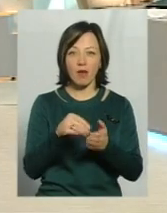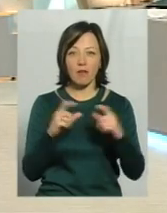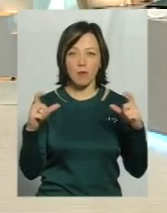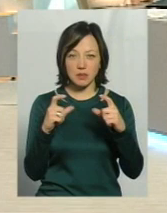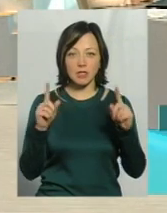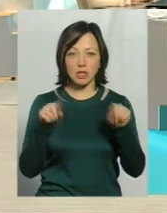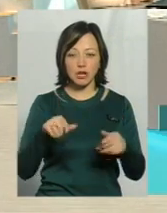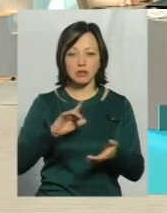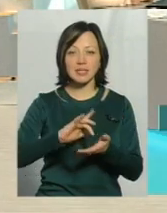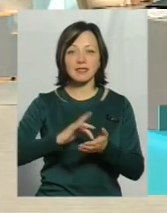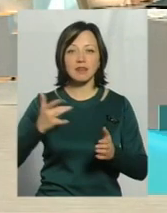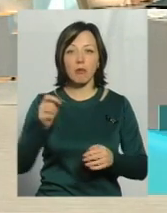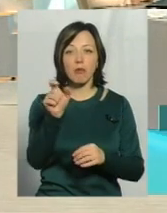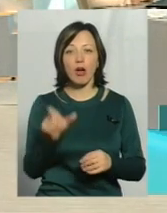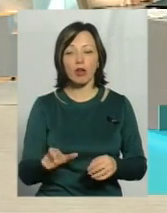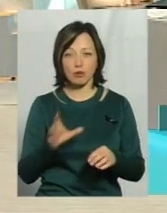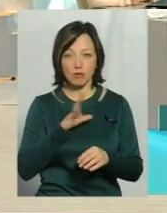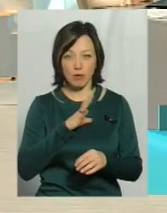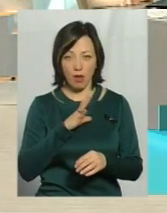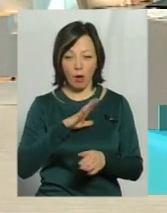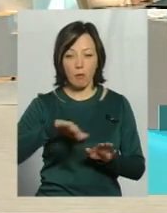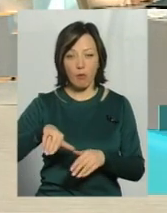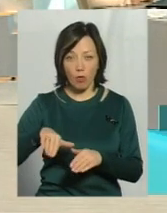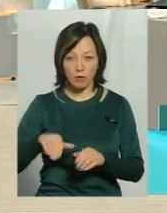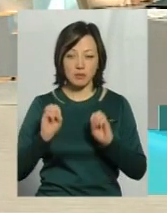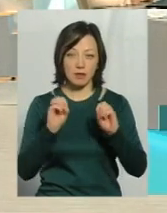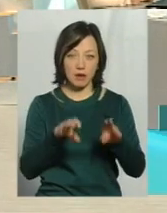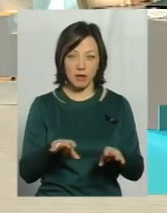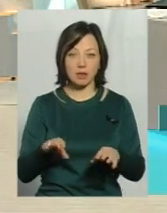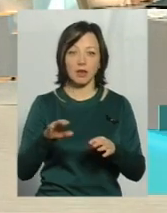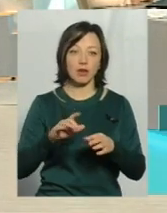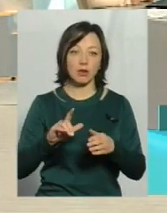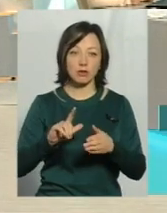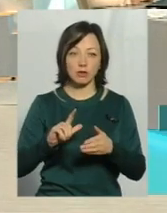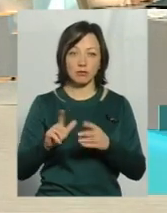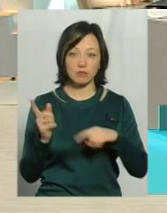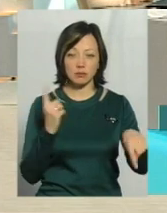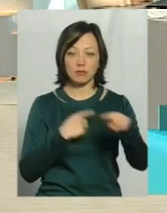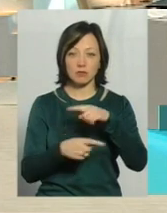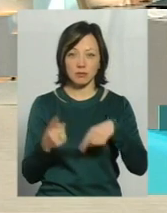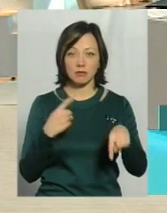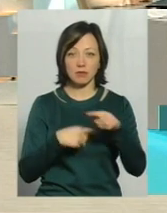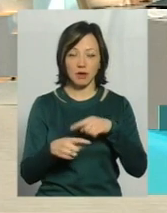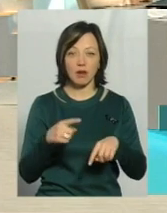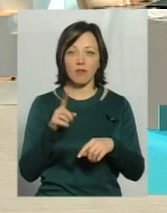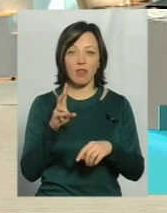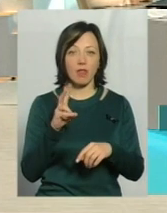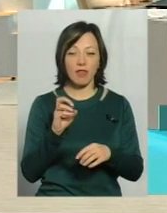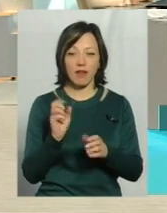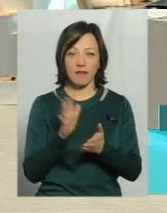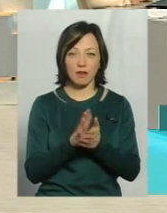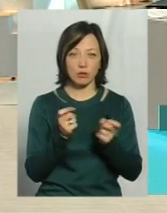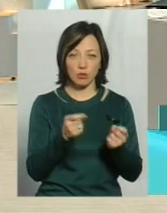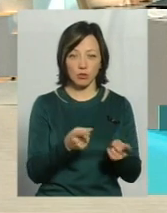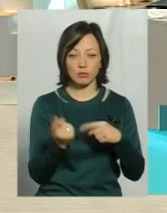то теж пляшка. Була пляшка, яка потім здавалася і крутилася в обороті. Тобто вона не йшла в відход.